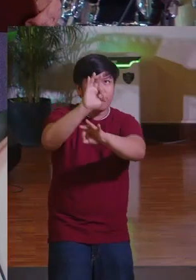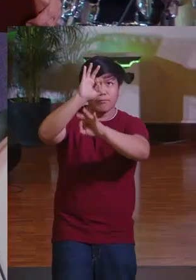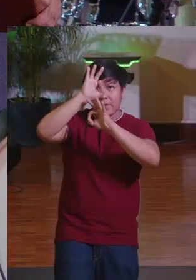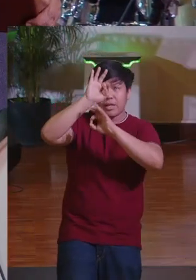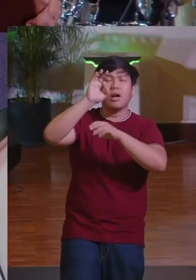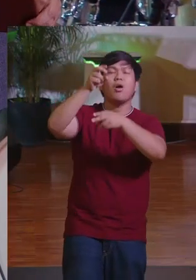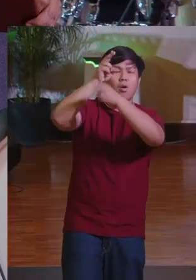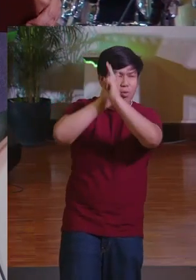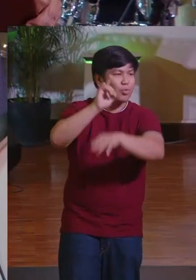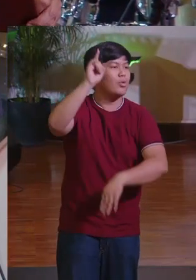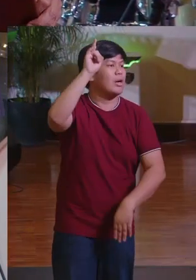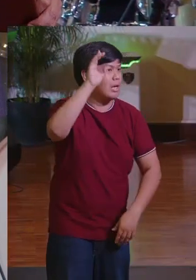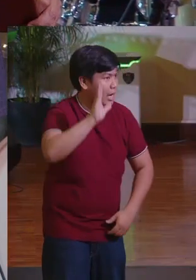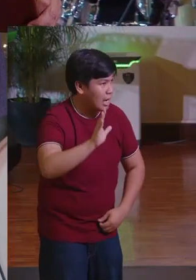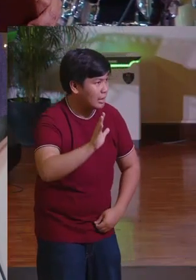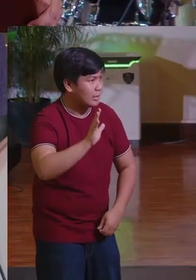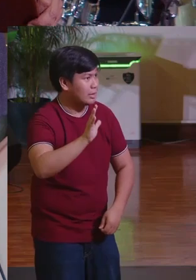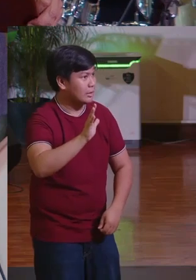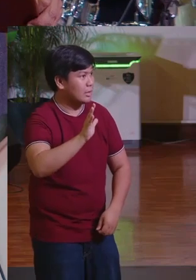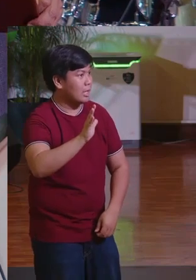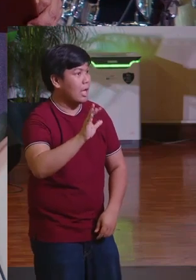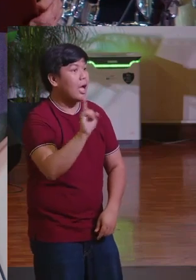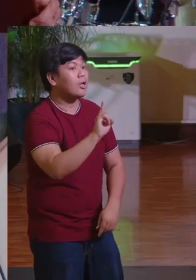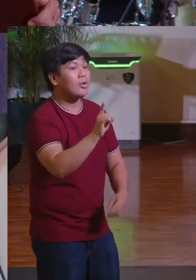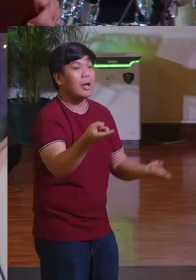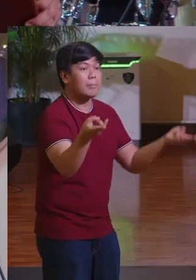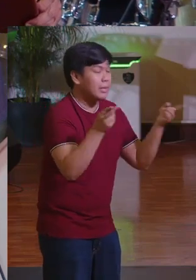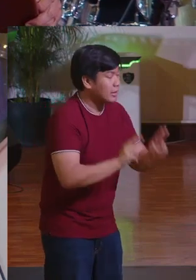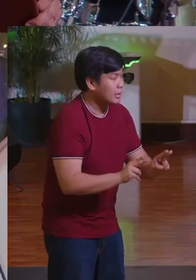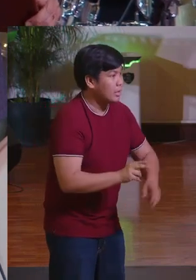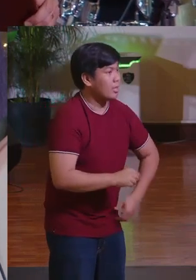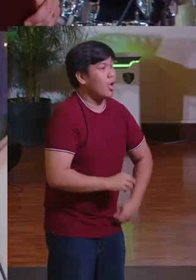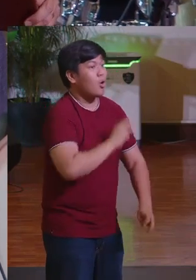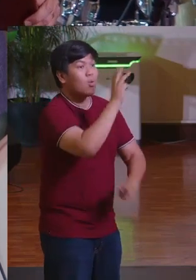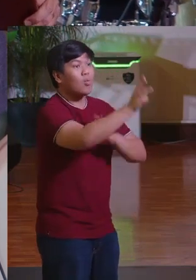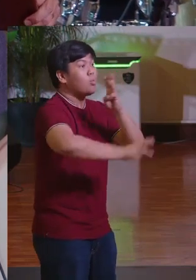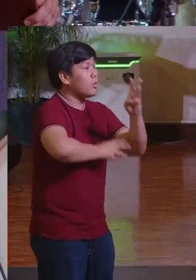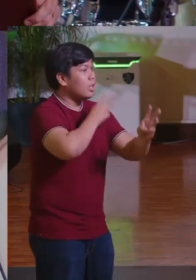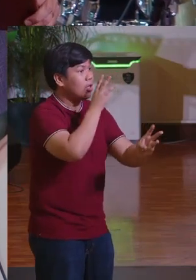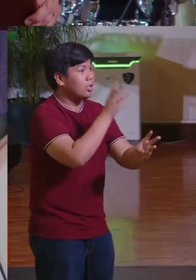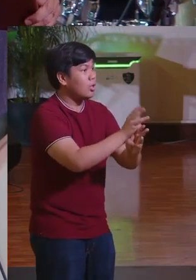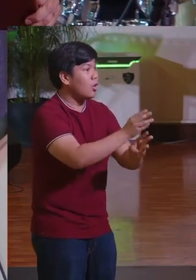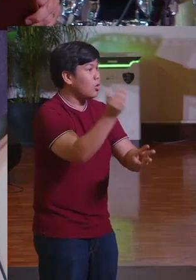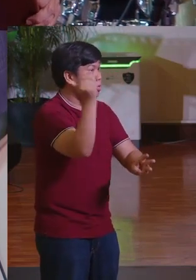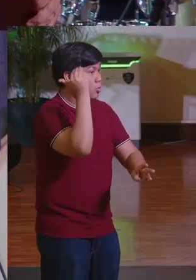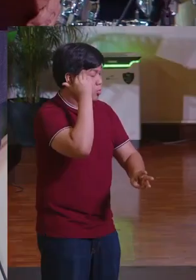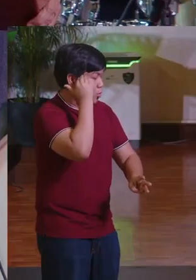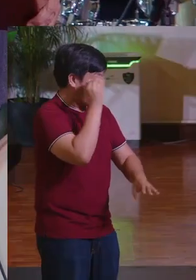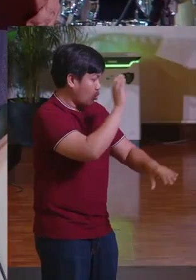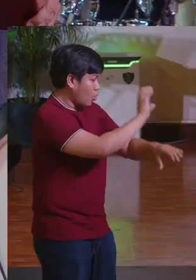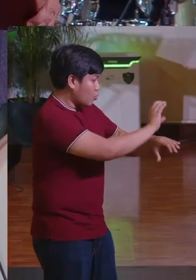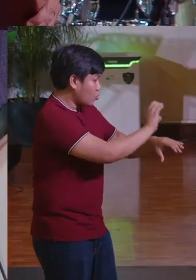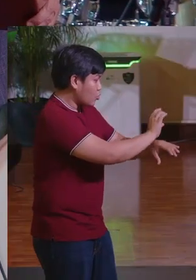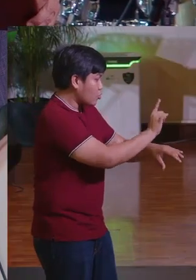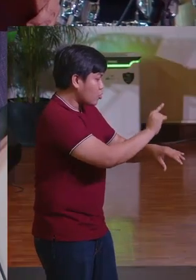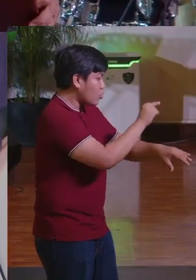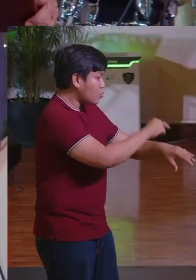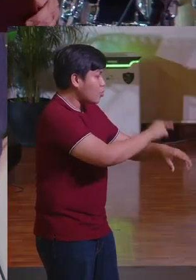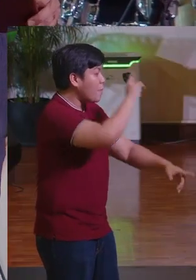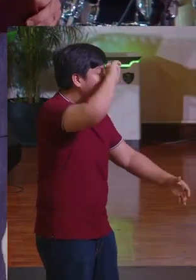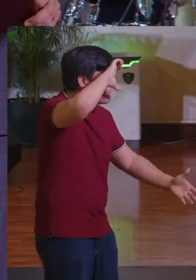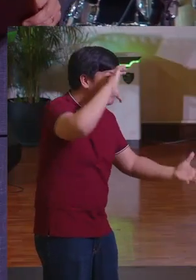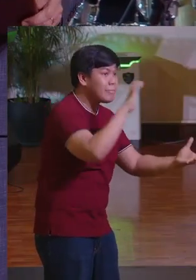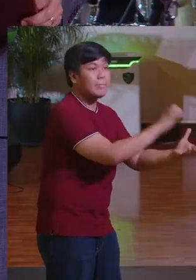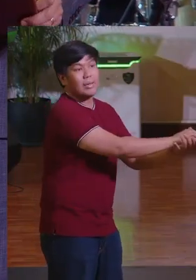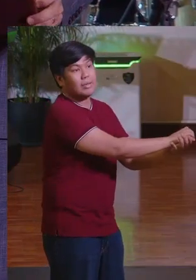And the result of the God-fearing church is that the world knows what it stands for and